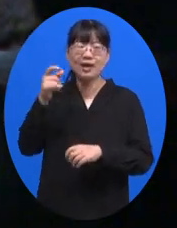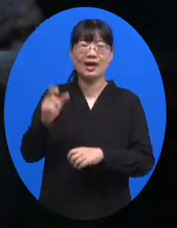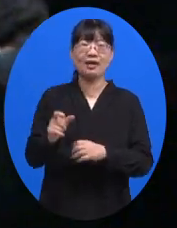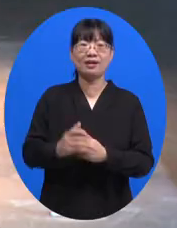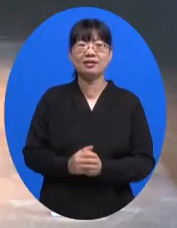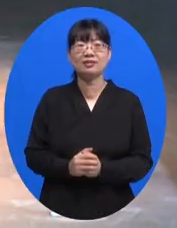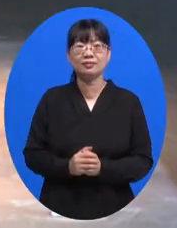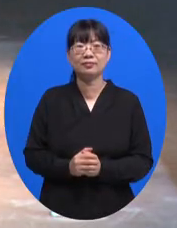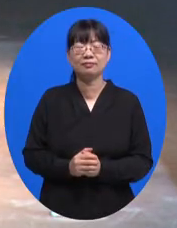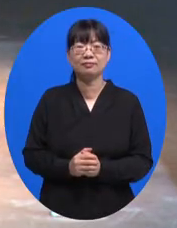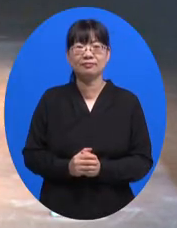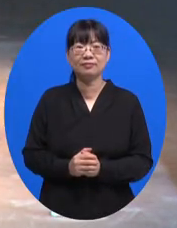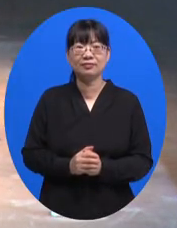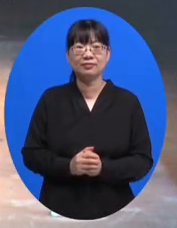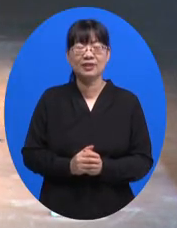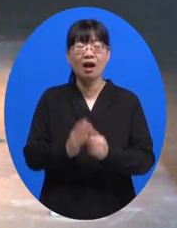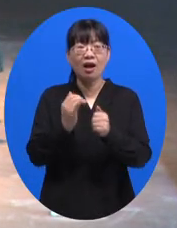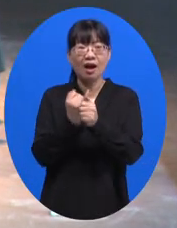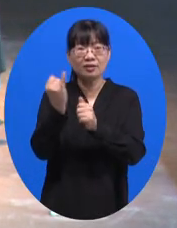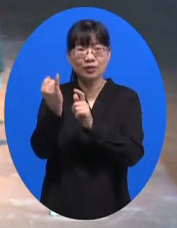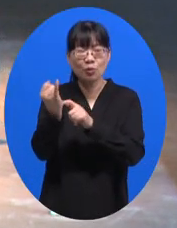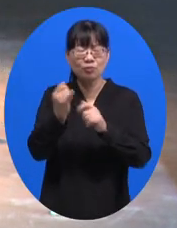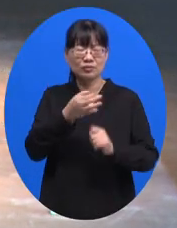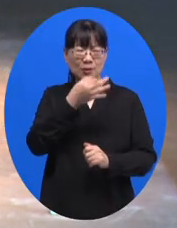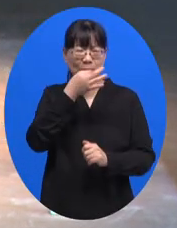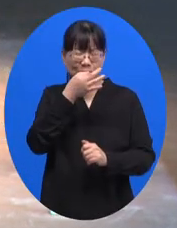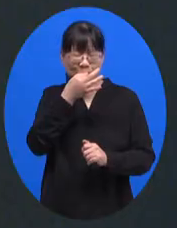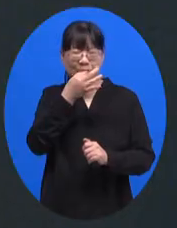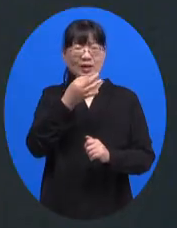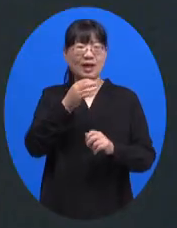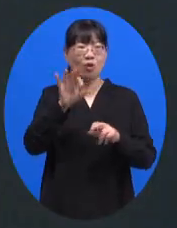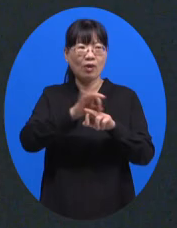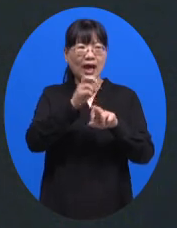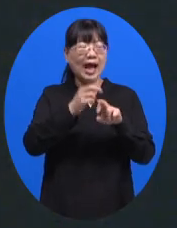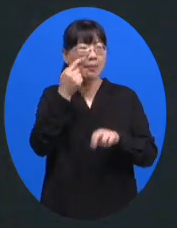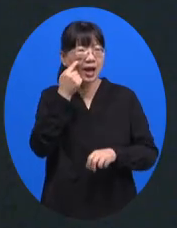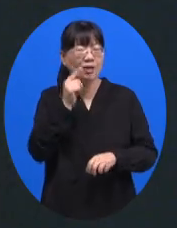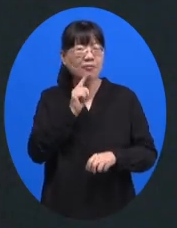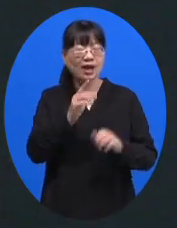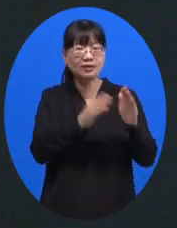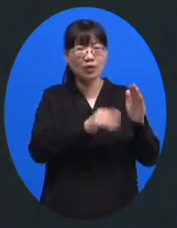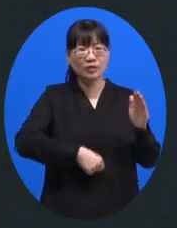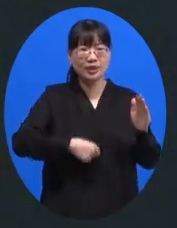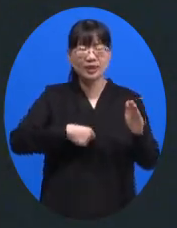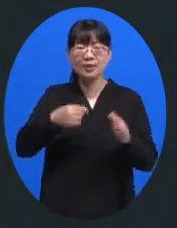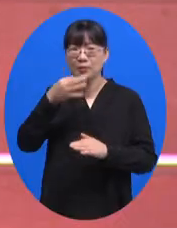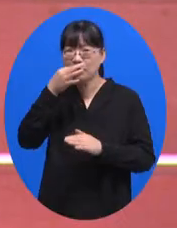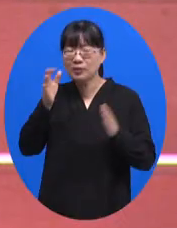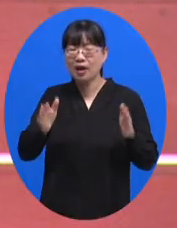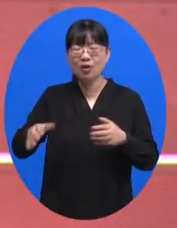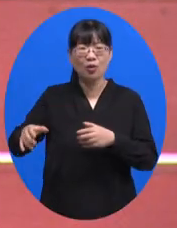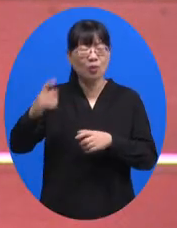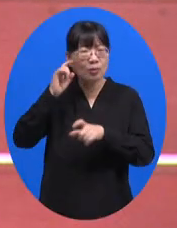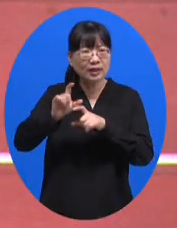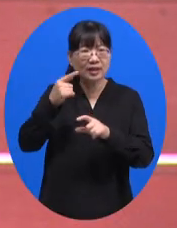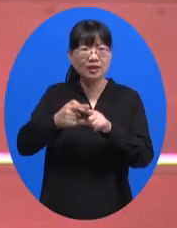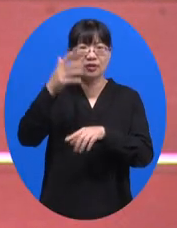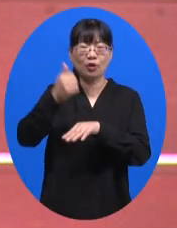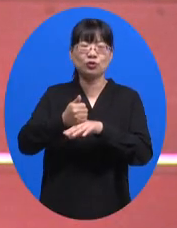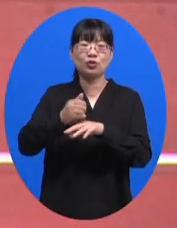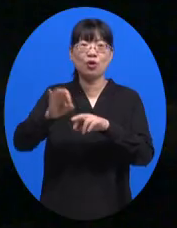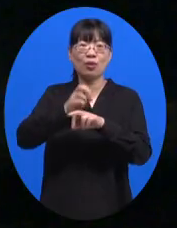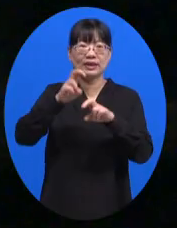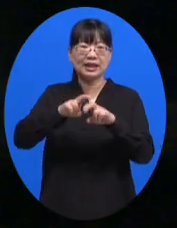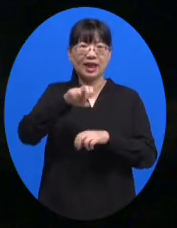사로잡힙니다. 맥베스의 아내마저 욕망에 불을 지르자 정의와 야망 사이에서 고민하던 맥베스는 결국 왕좌를